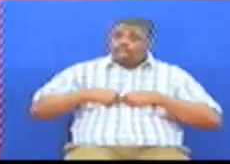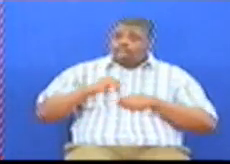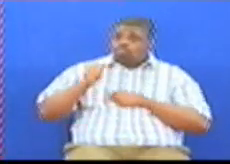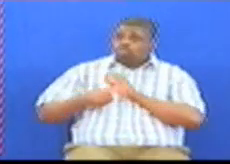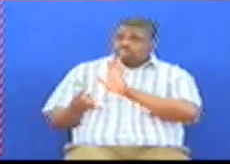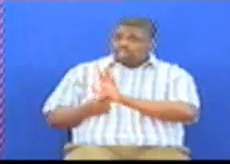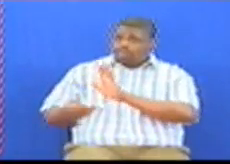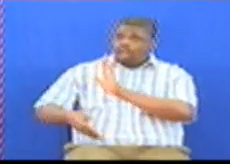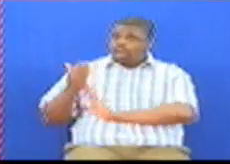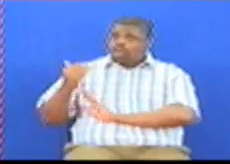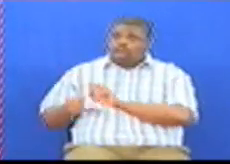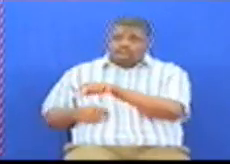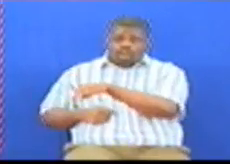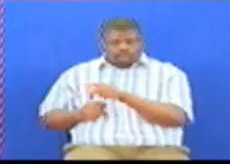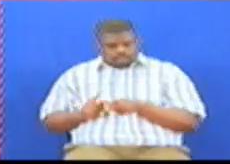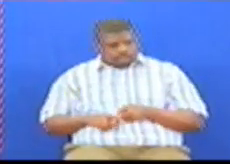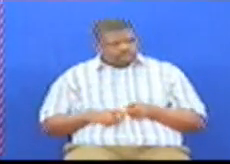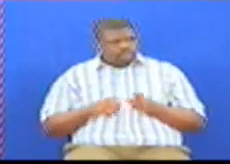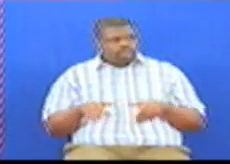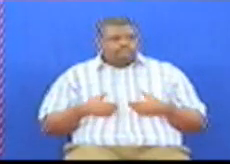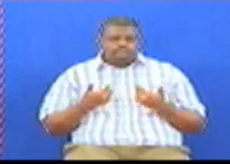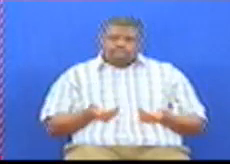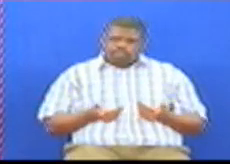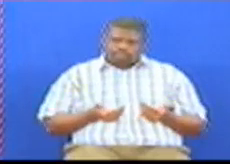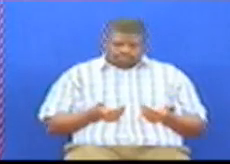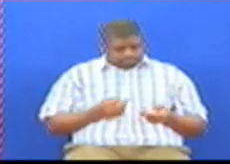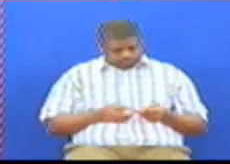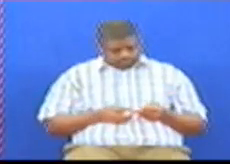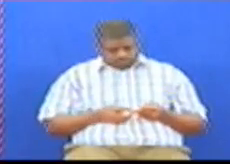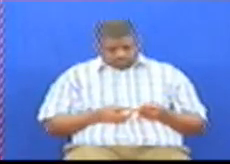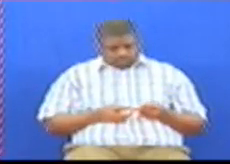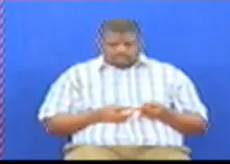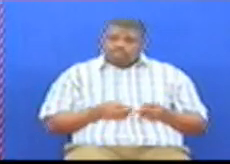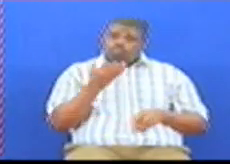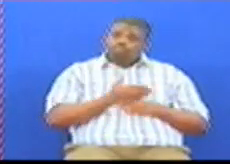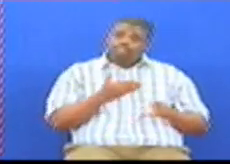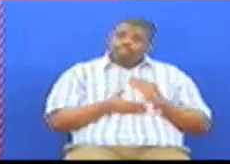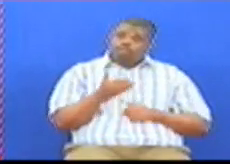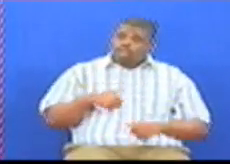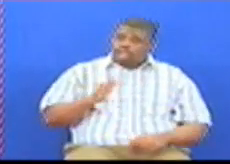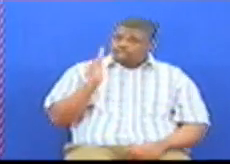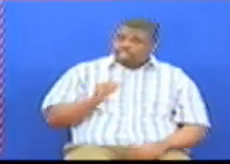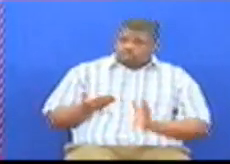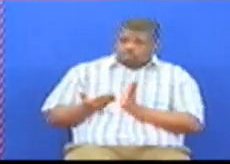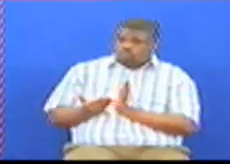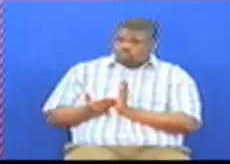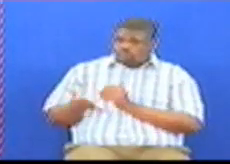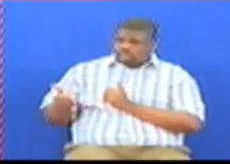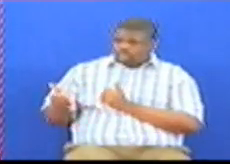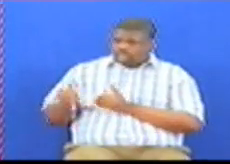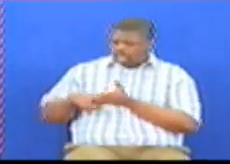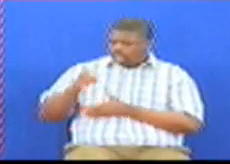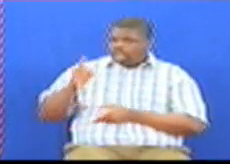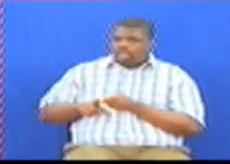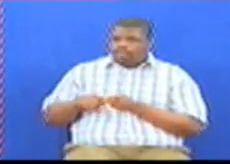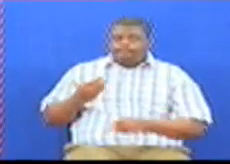kibali. Na pale Mbaramaziwa tumejengewa high school ambayo imegharimu zaidi ya